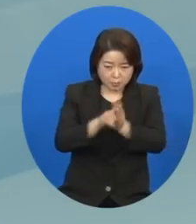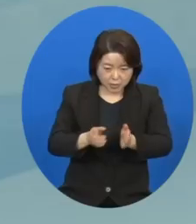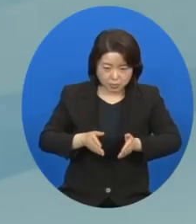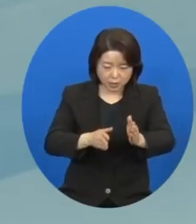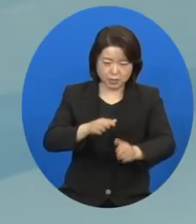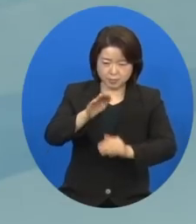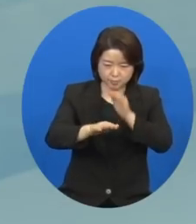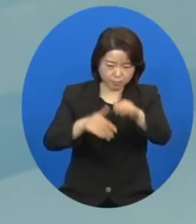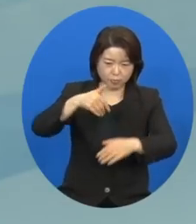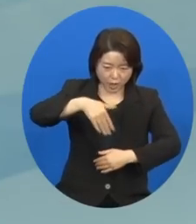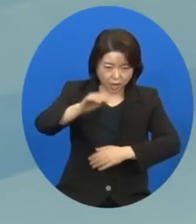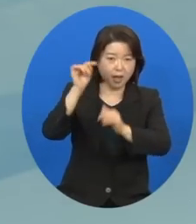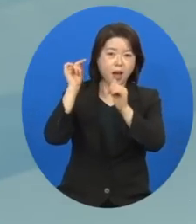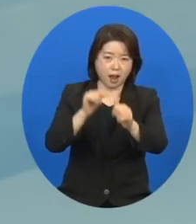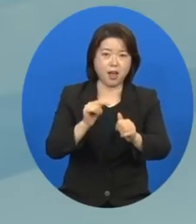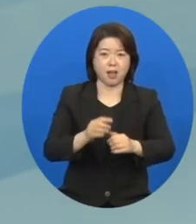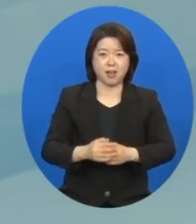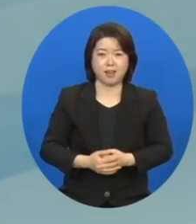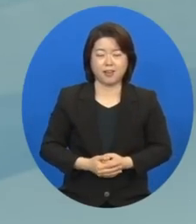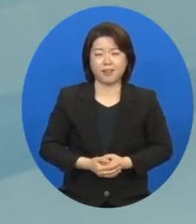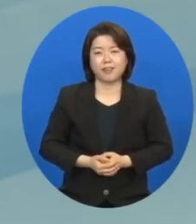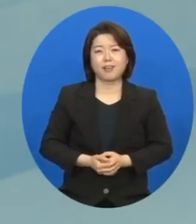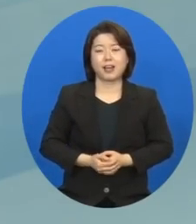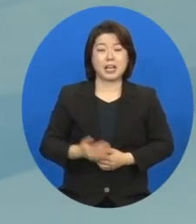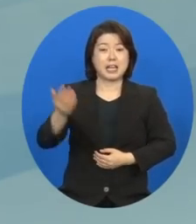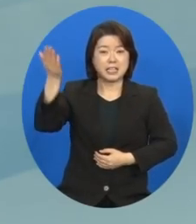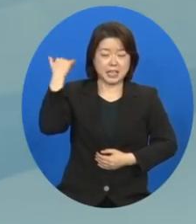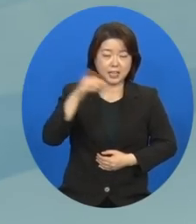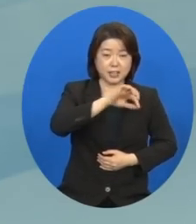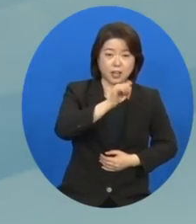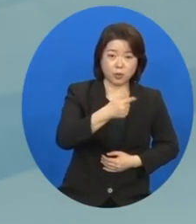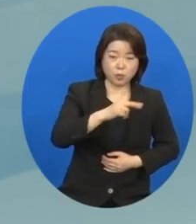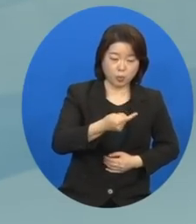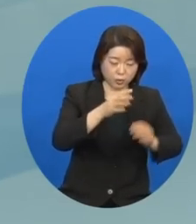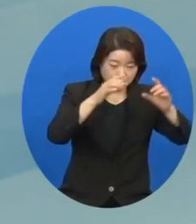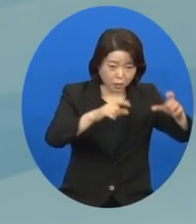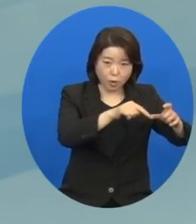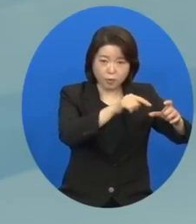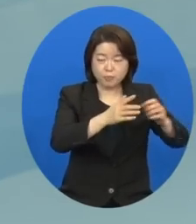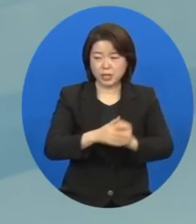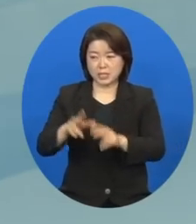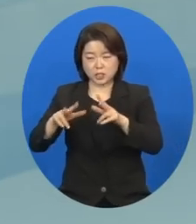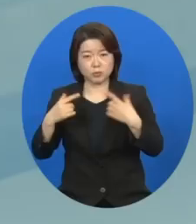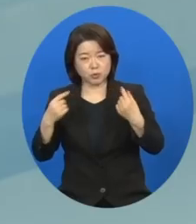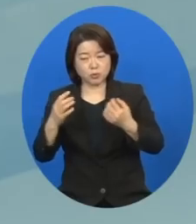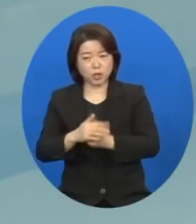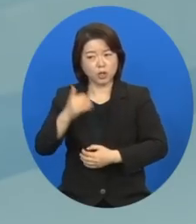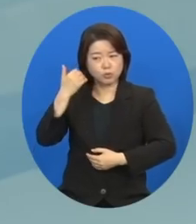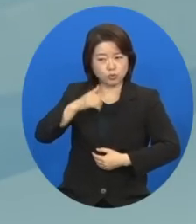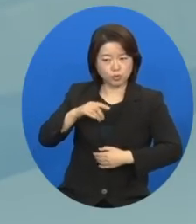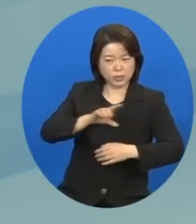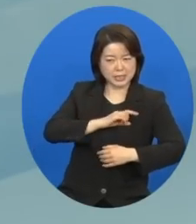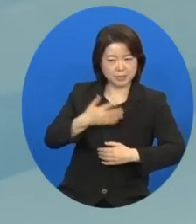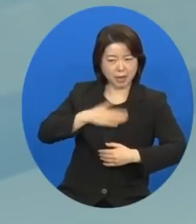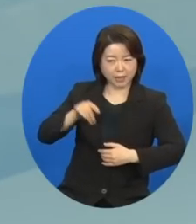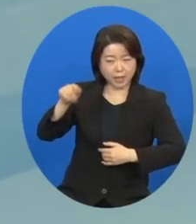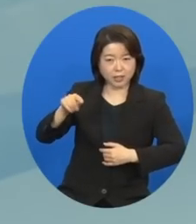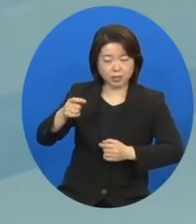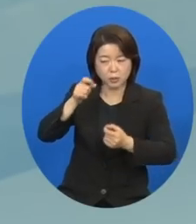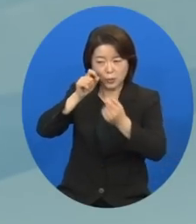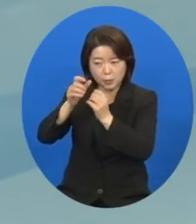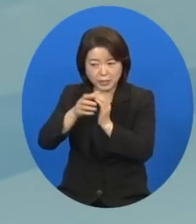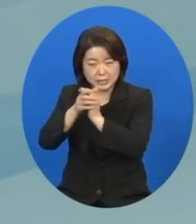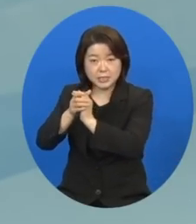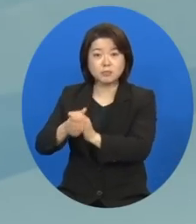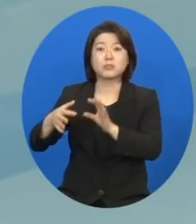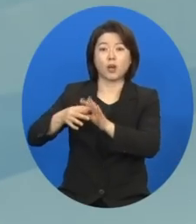걸어가라는 것입니다. 여러분 사실 고대 근동도 그렇고 지금도 그렇지만 누군가의 이름을 안다는 것은 굉장히 친밀한 관계예요. 예를